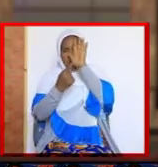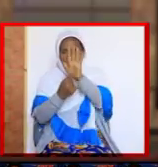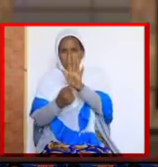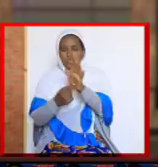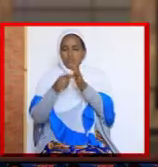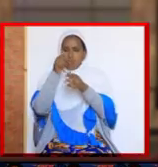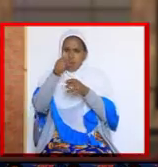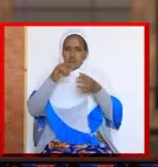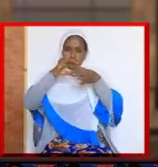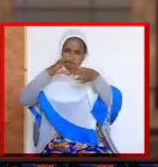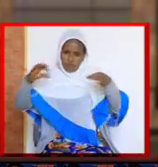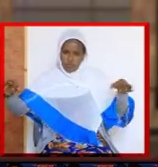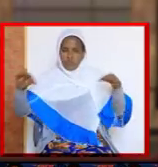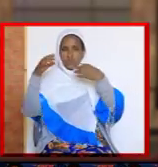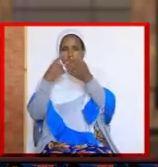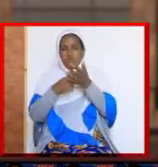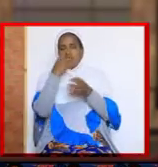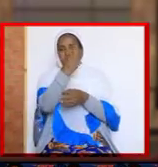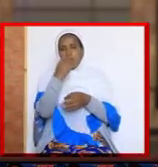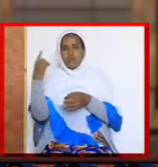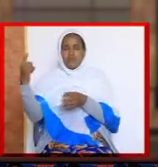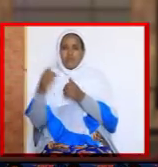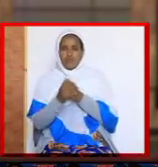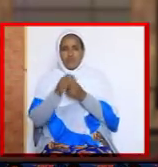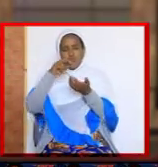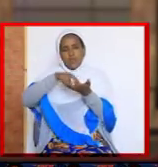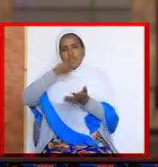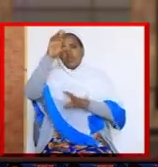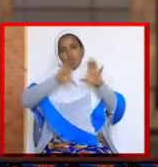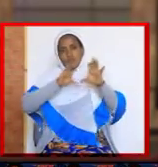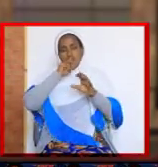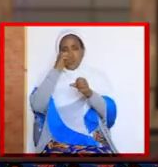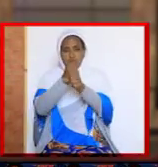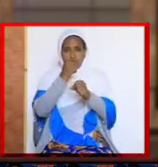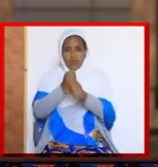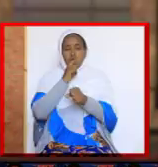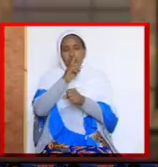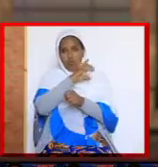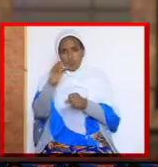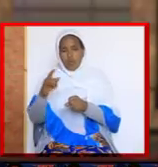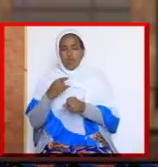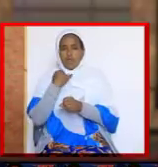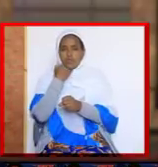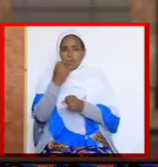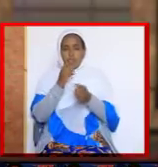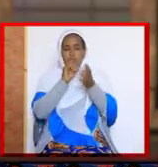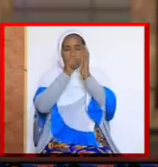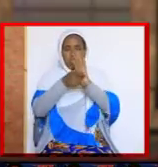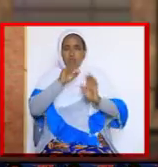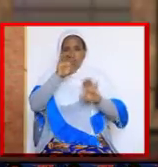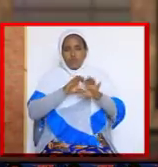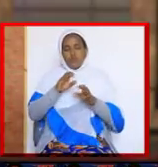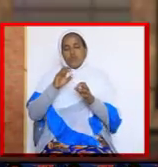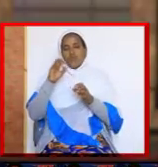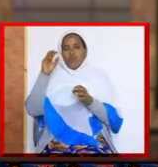የሚነሳለ በምልክት ዘሩ ቢጠፋ የሚታይበት የሚነሳበት እያንዳንዱን መነሻ አድርጎ ነው የሰራውና ዋዜማ